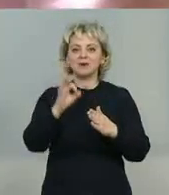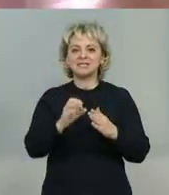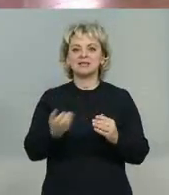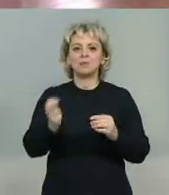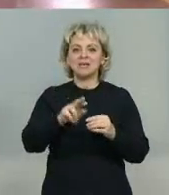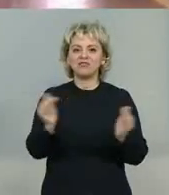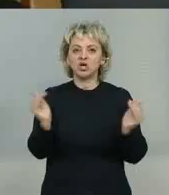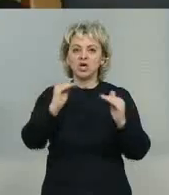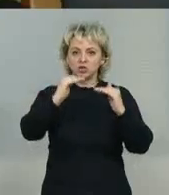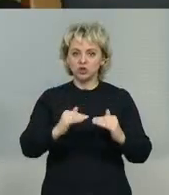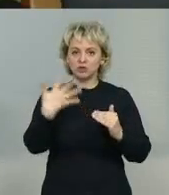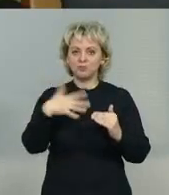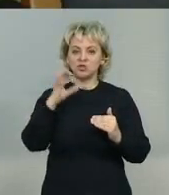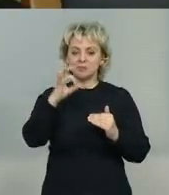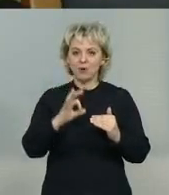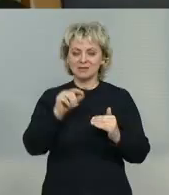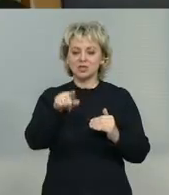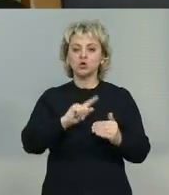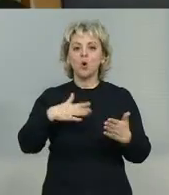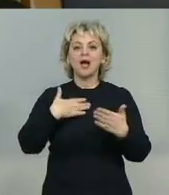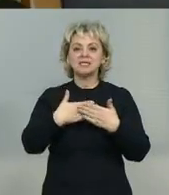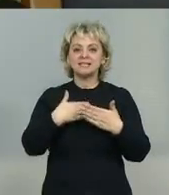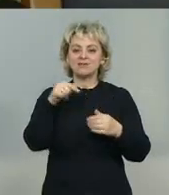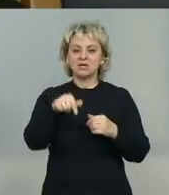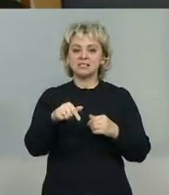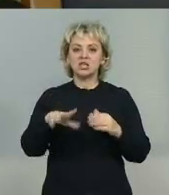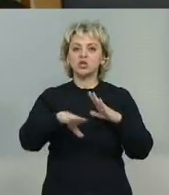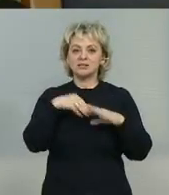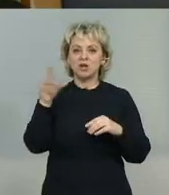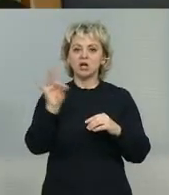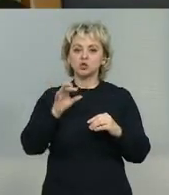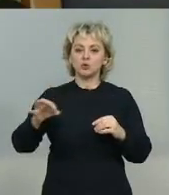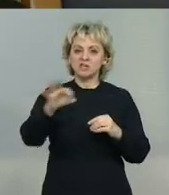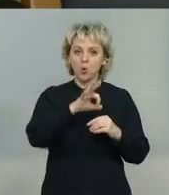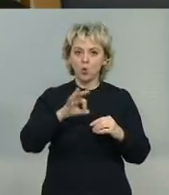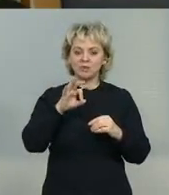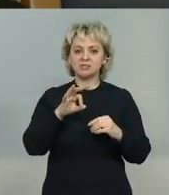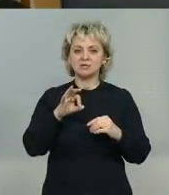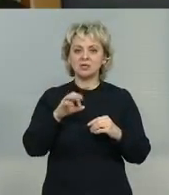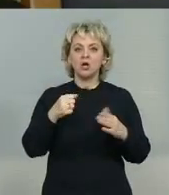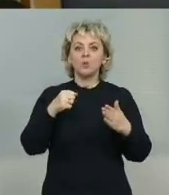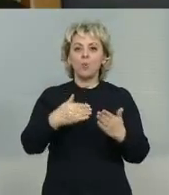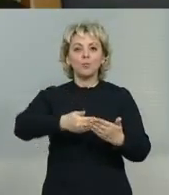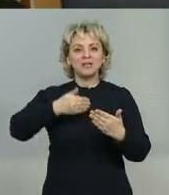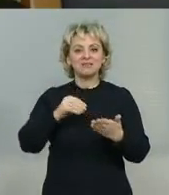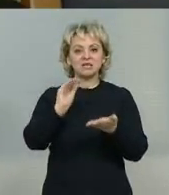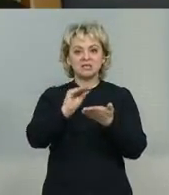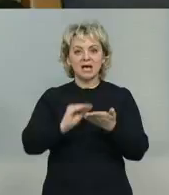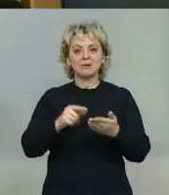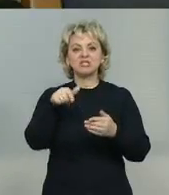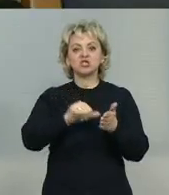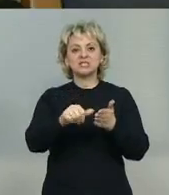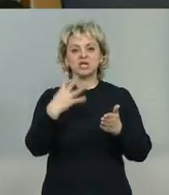явки ниже 50. Что касается активности избирателей Ростовской области, то предварительные данные